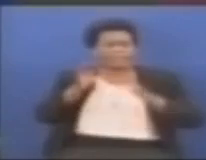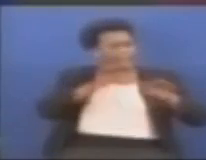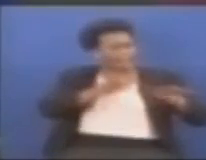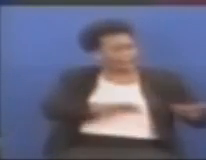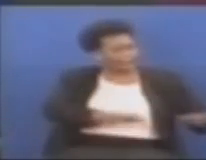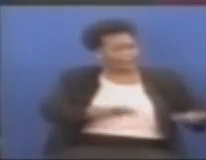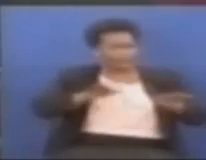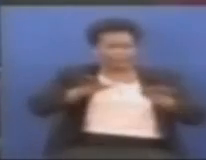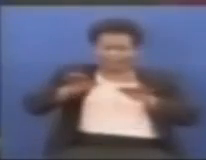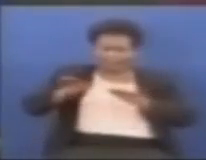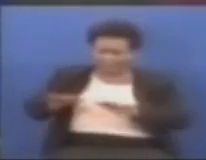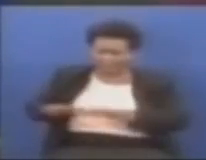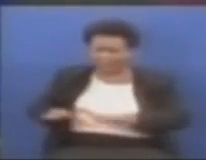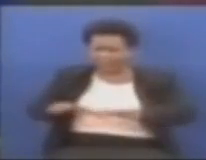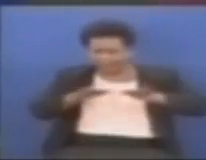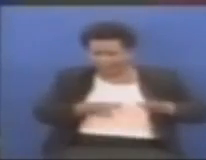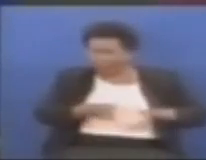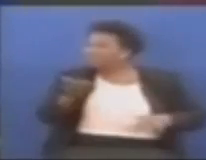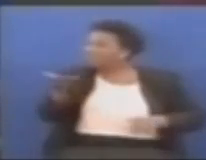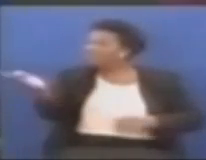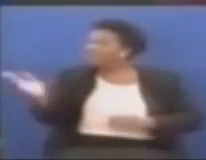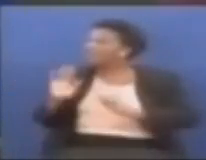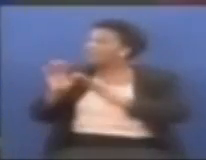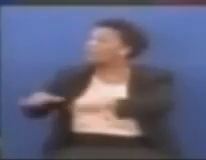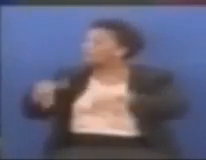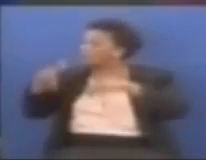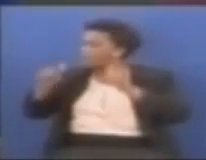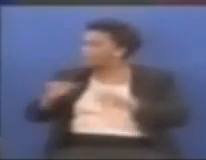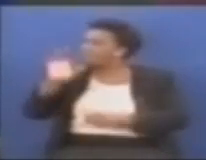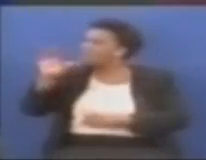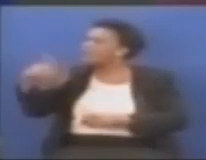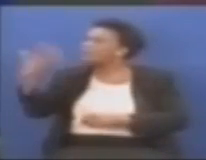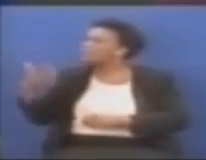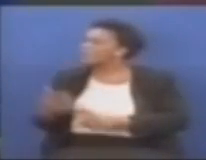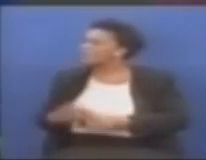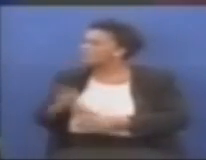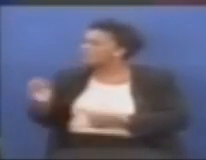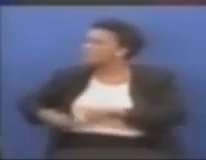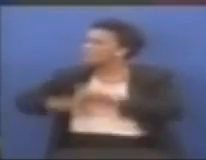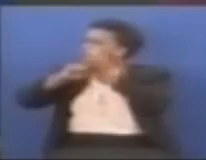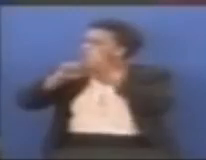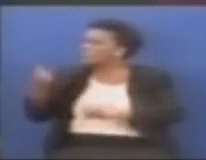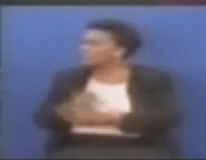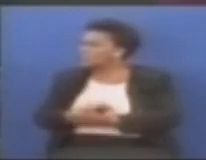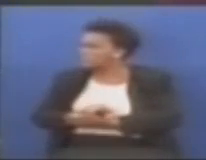mkakati ambao hata wizara yangu, majaji,